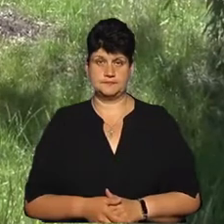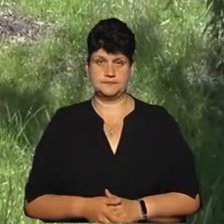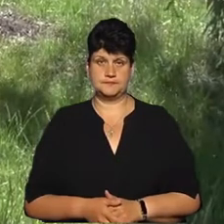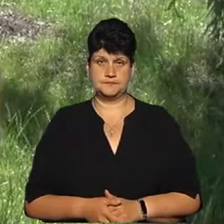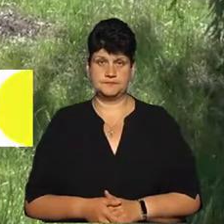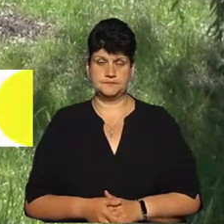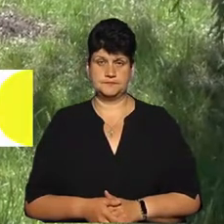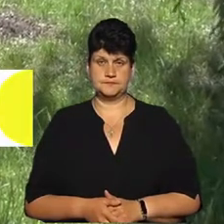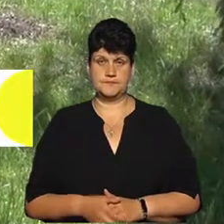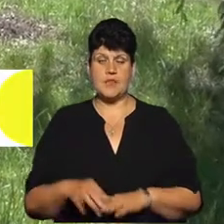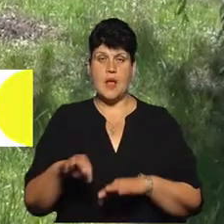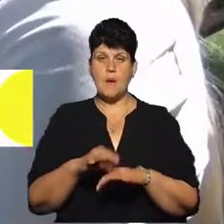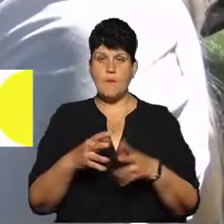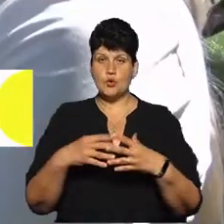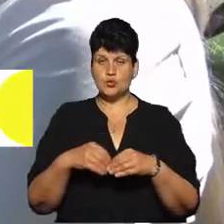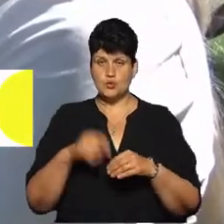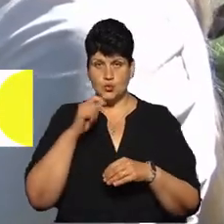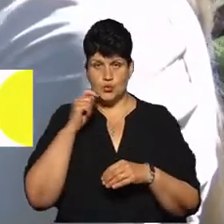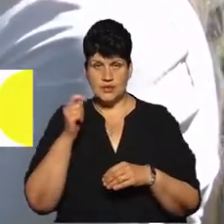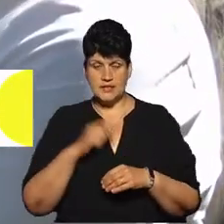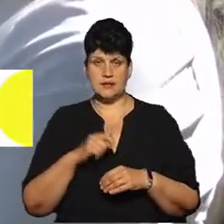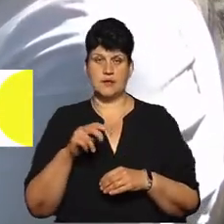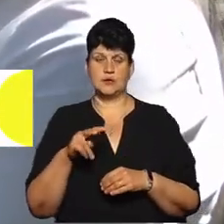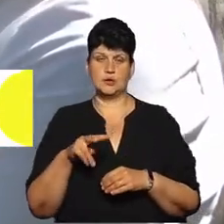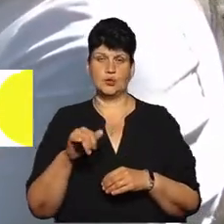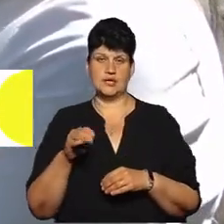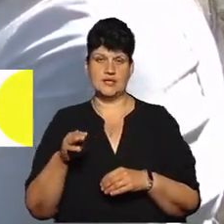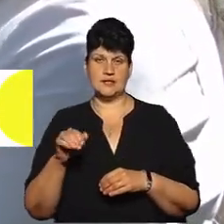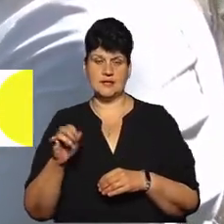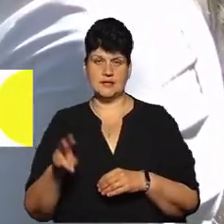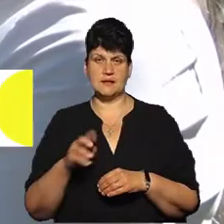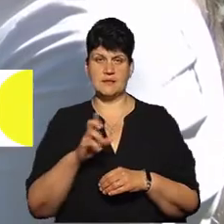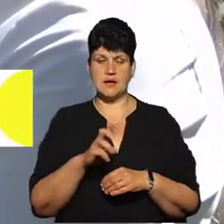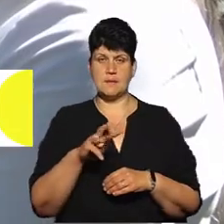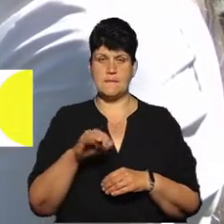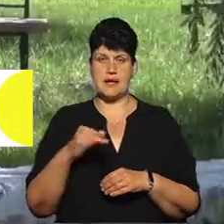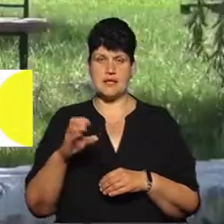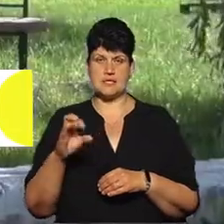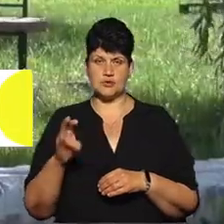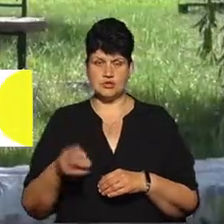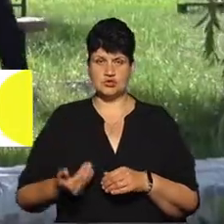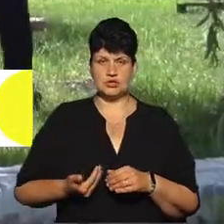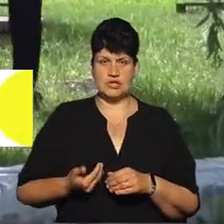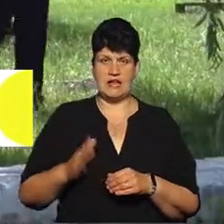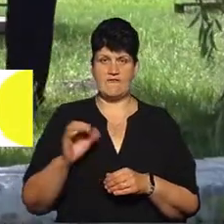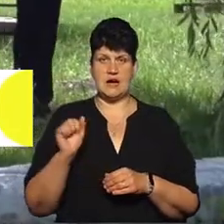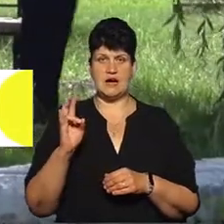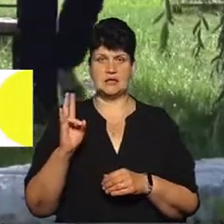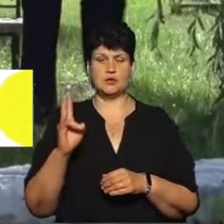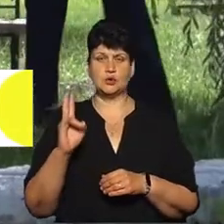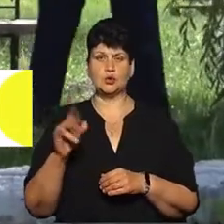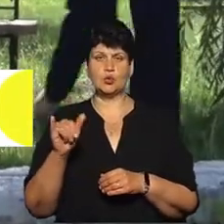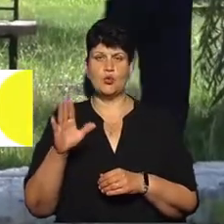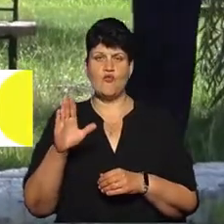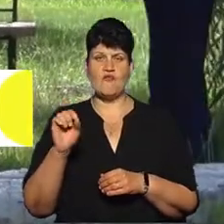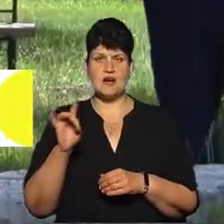Подружжя українки Оксани Луїтінг та канадійця Брайана Мейсона прожило у Ванкувері 11 років. Але після початку повномасштабної